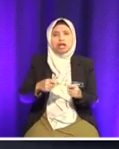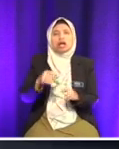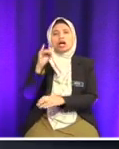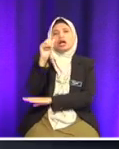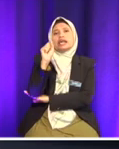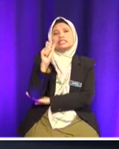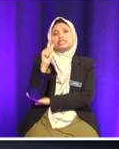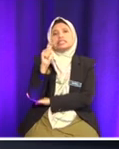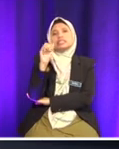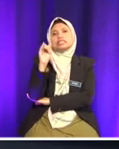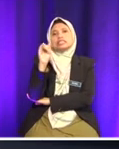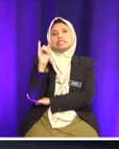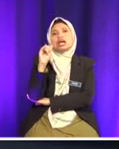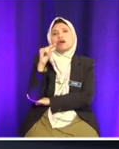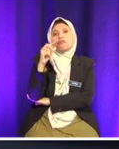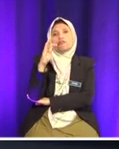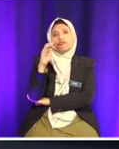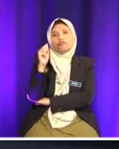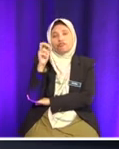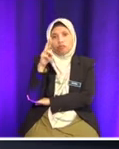sedangkan nabi dimaksud